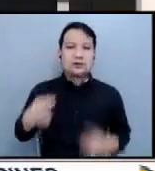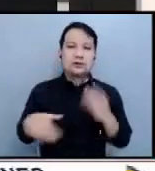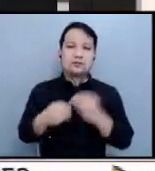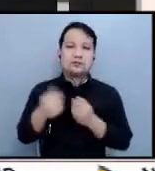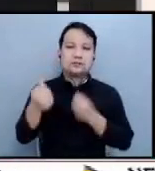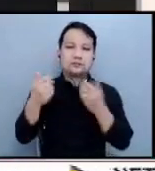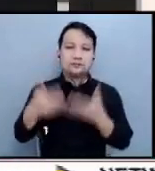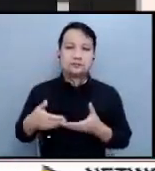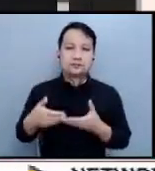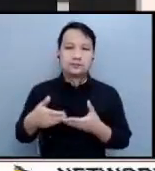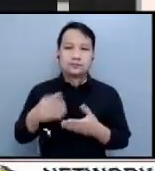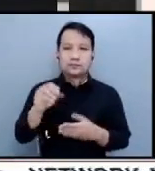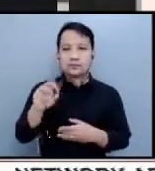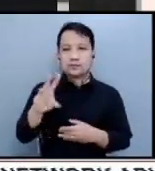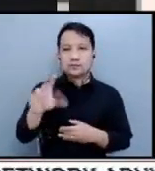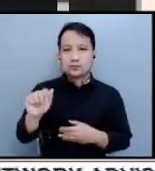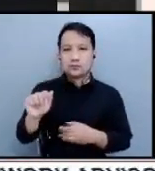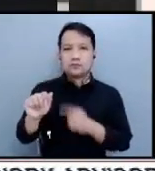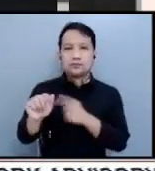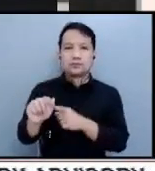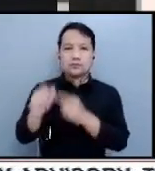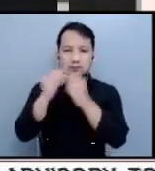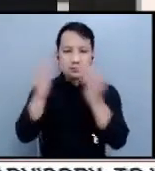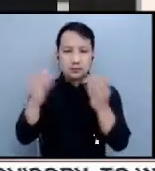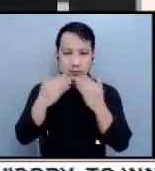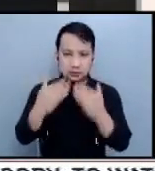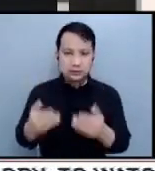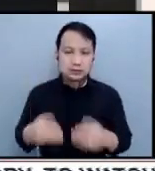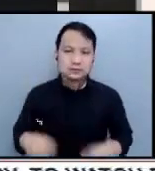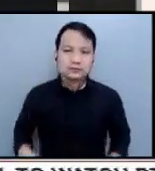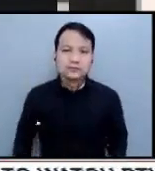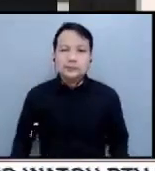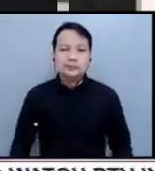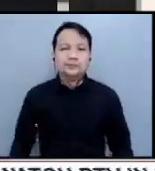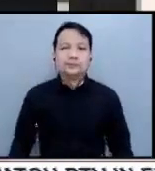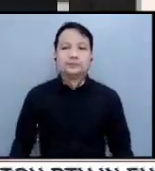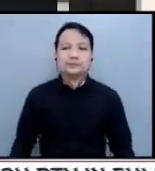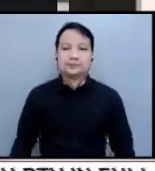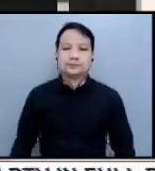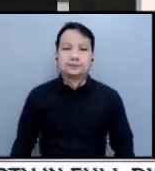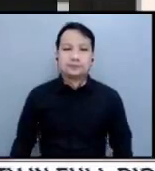ng OWA. Stay safe po kayo, Attorney. Salamat po muli. Maraming